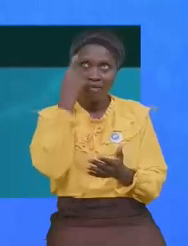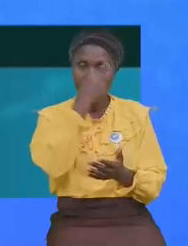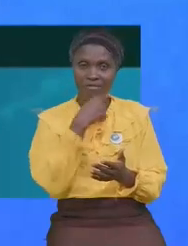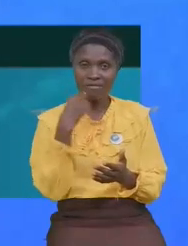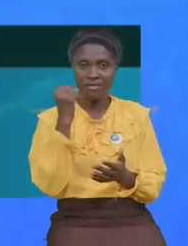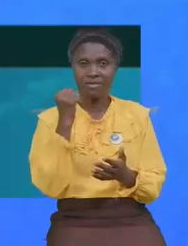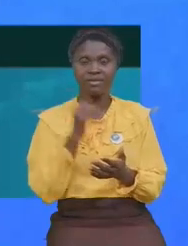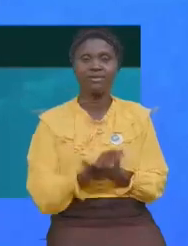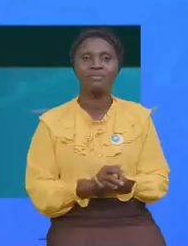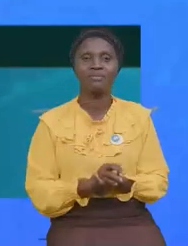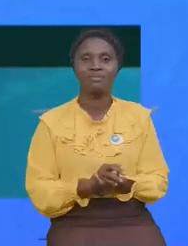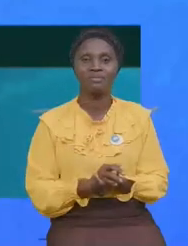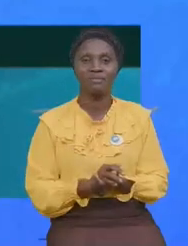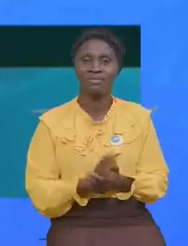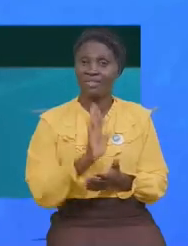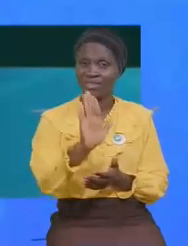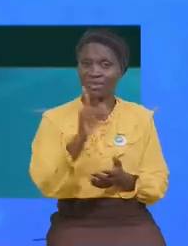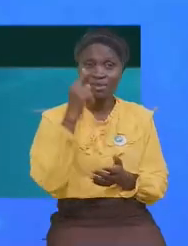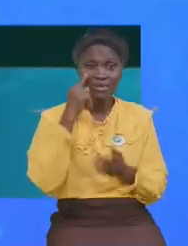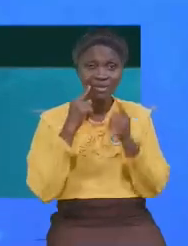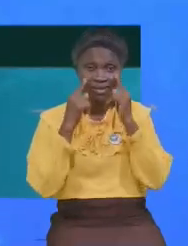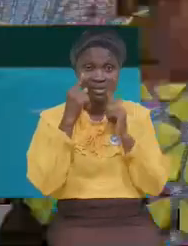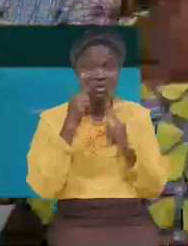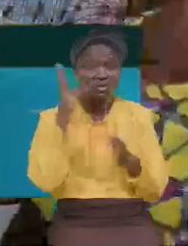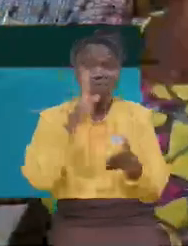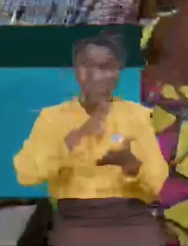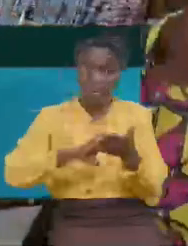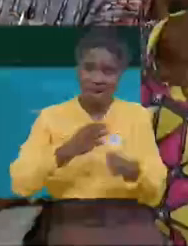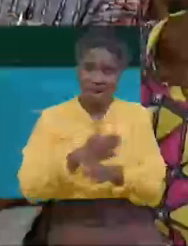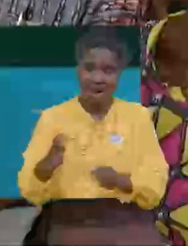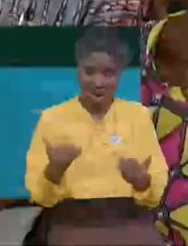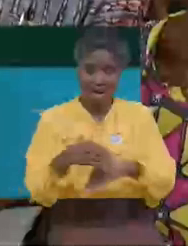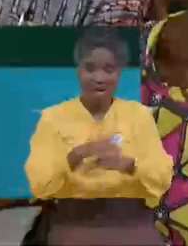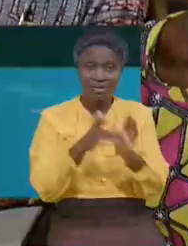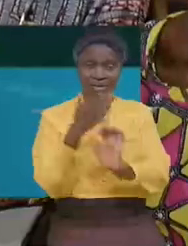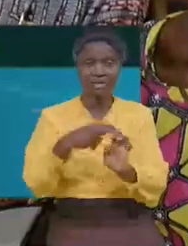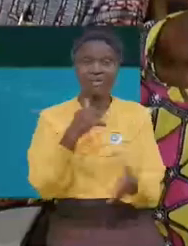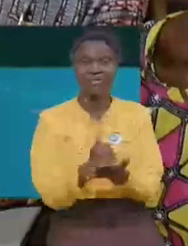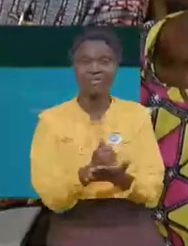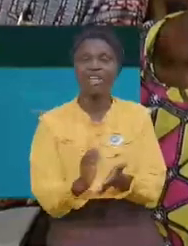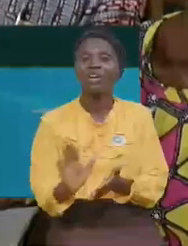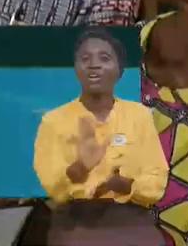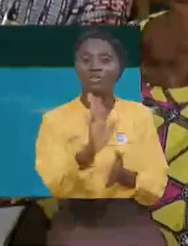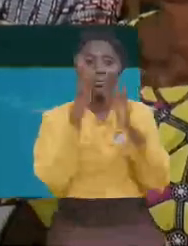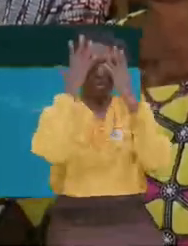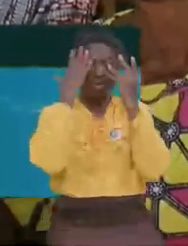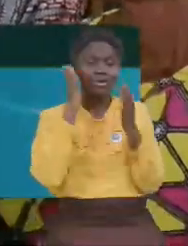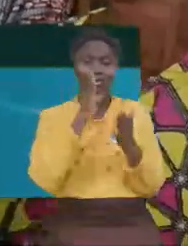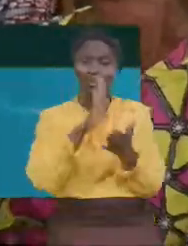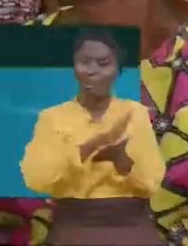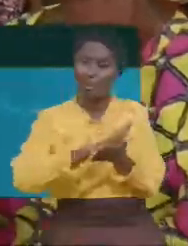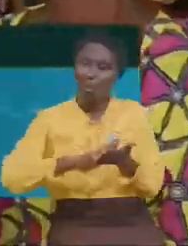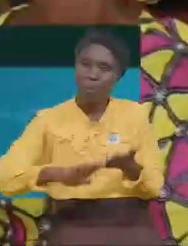tous les visages. Vos larmes seront essuyées ce soir. Votre angoisse